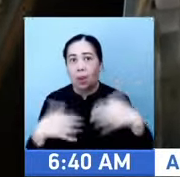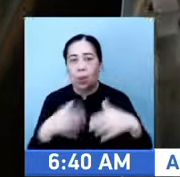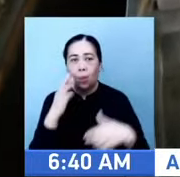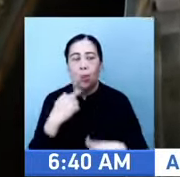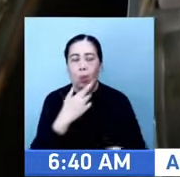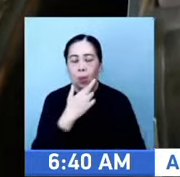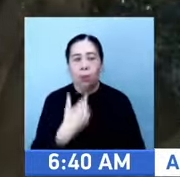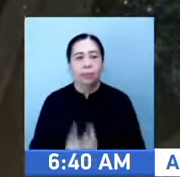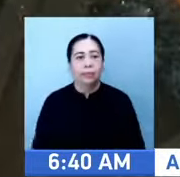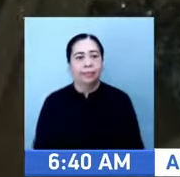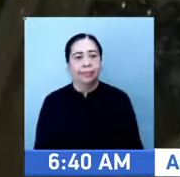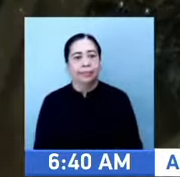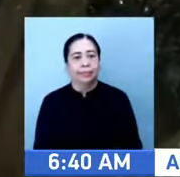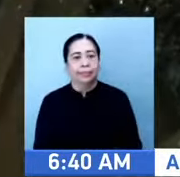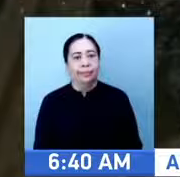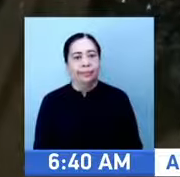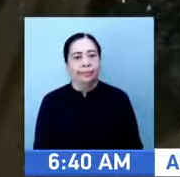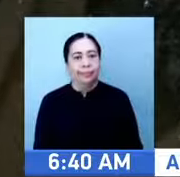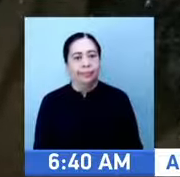And, yan.